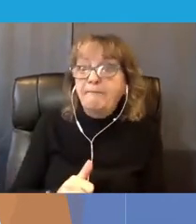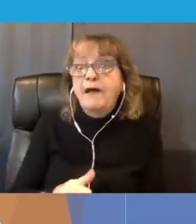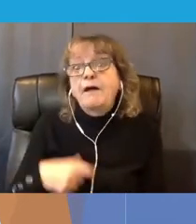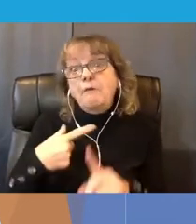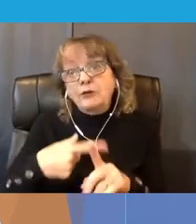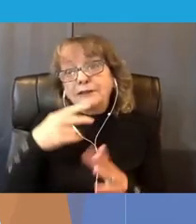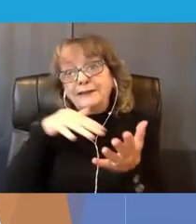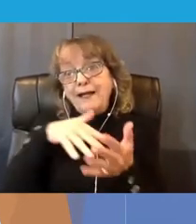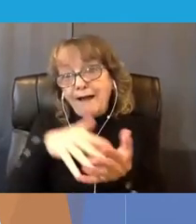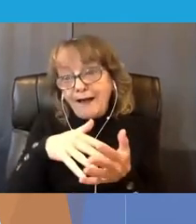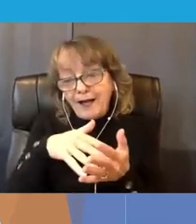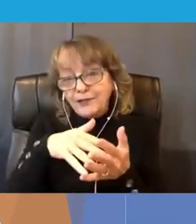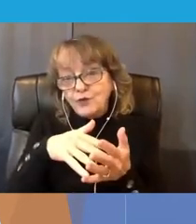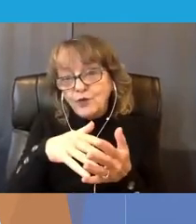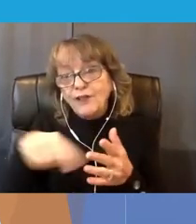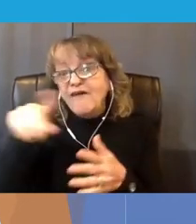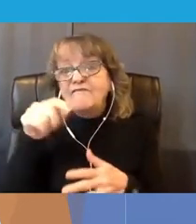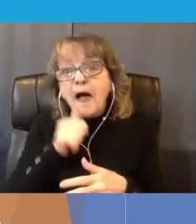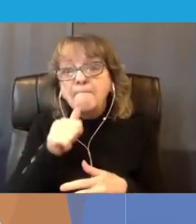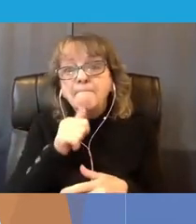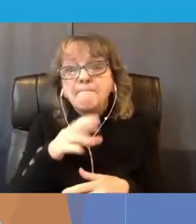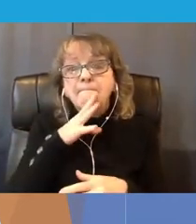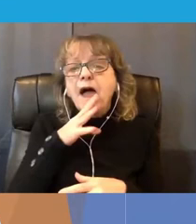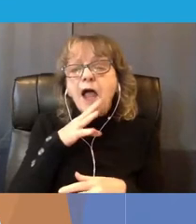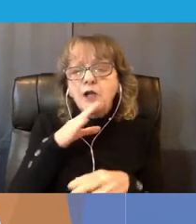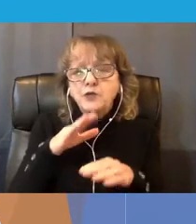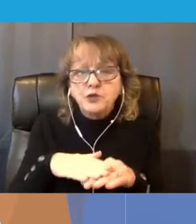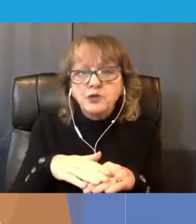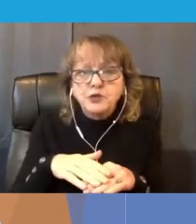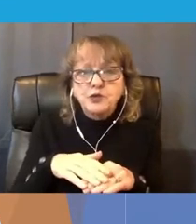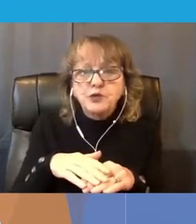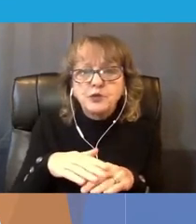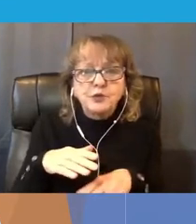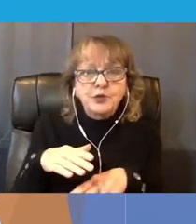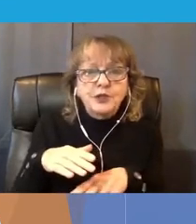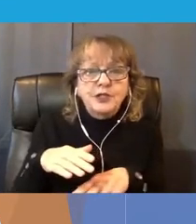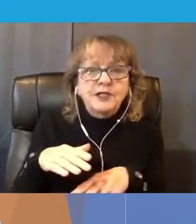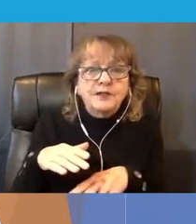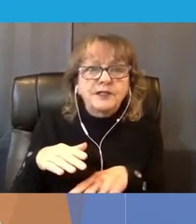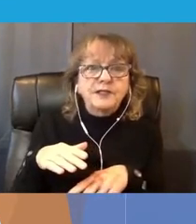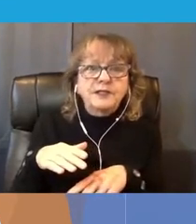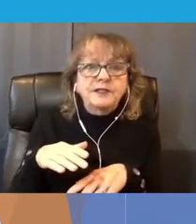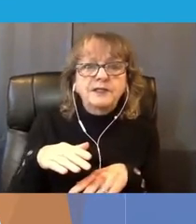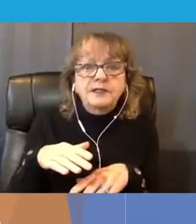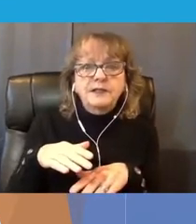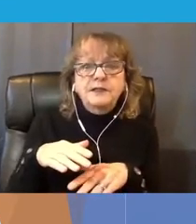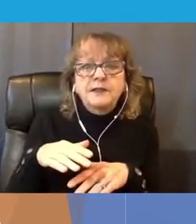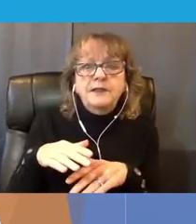différentes études, nous parlent d'un rejet global qu'elles vivent